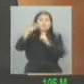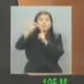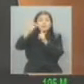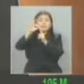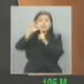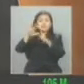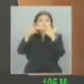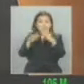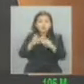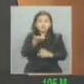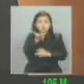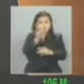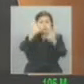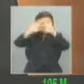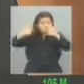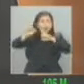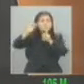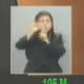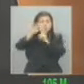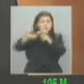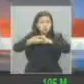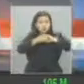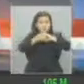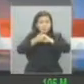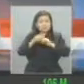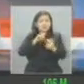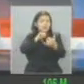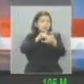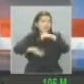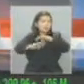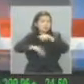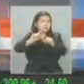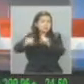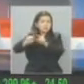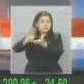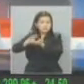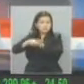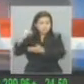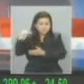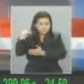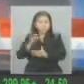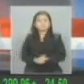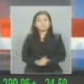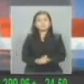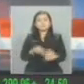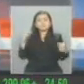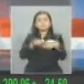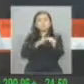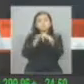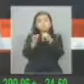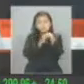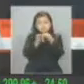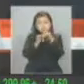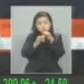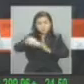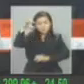การให้รัฐบาลปากีสถานให้ความร่วมมือในการสอบสวนเรื่องนี้นายทอมโดนิลอนที่ปรึกษาด้านความมั่นคงแห่